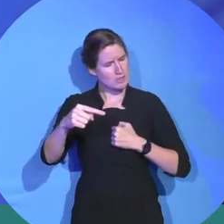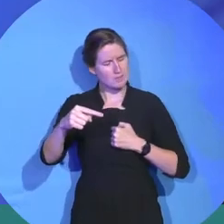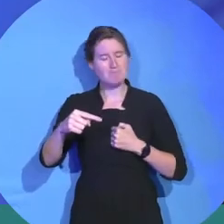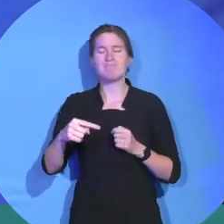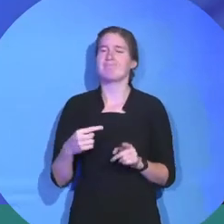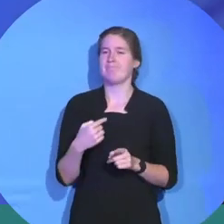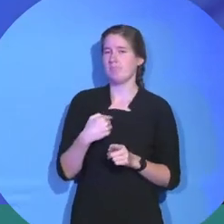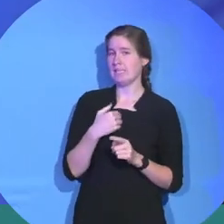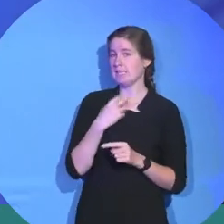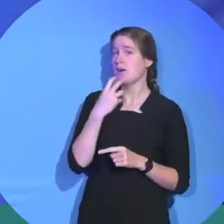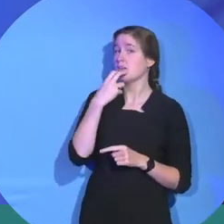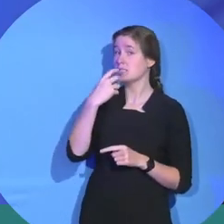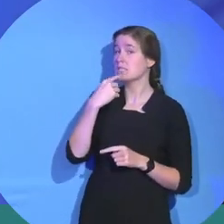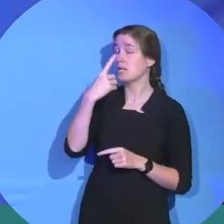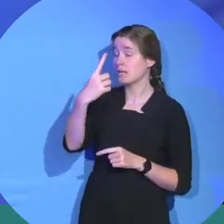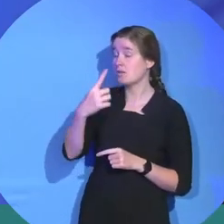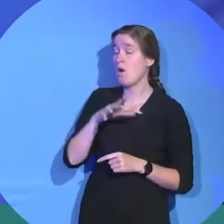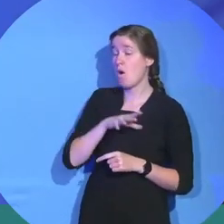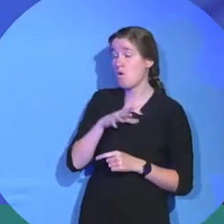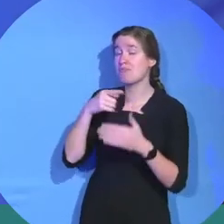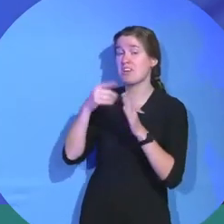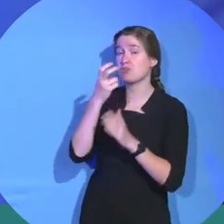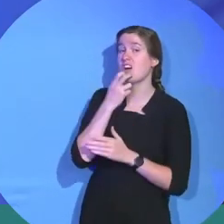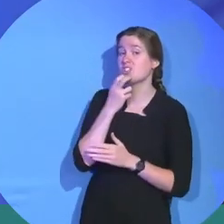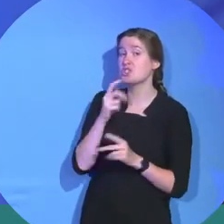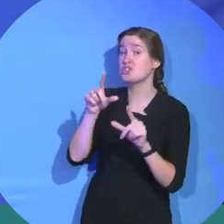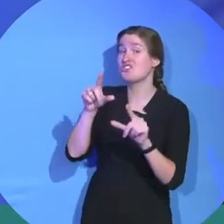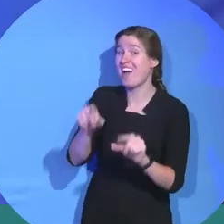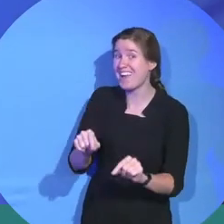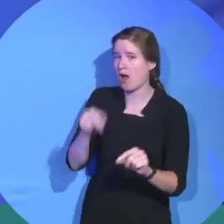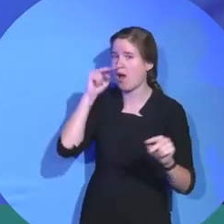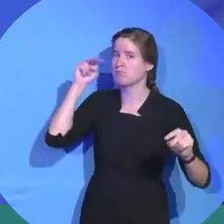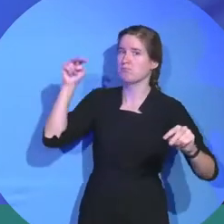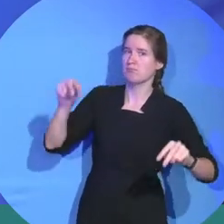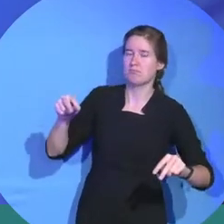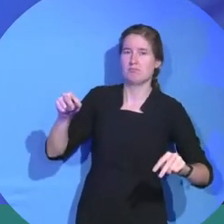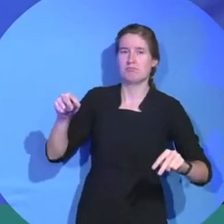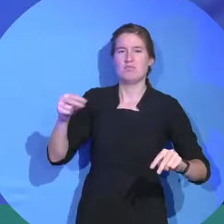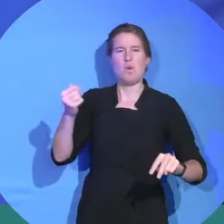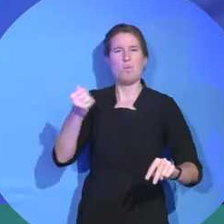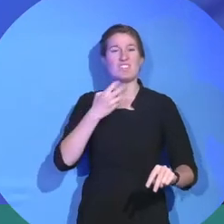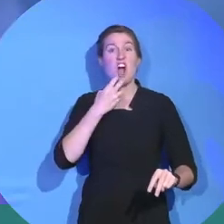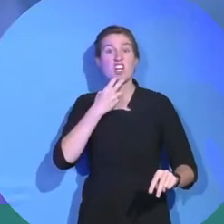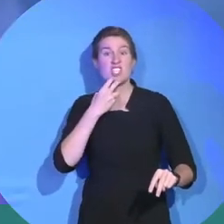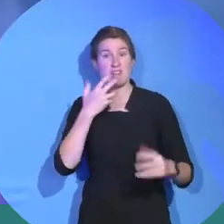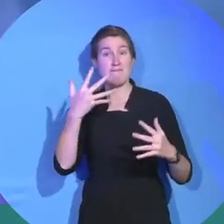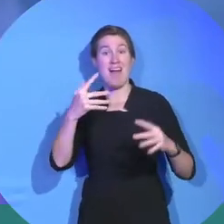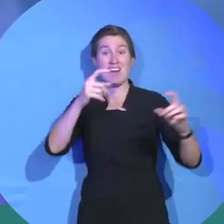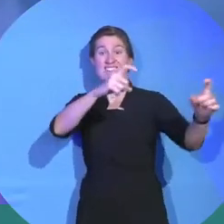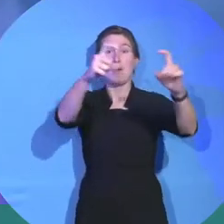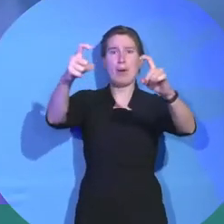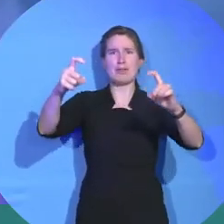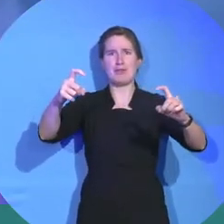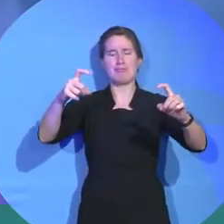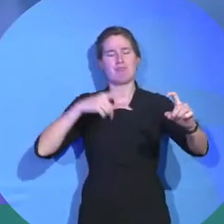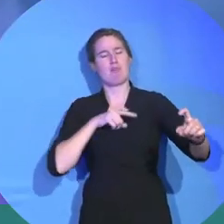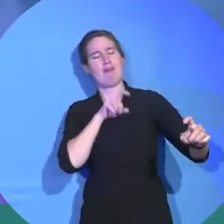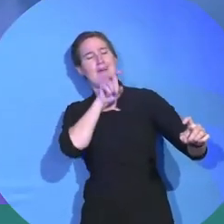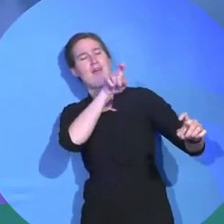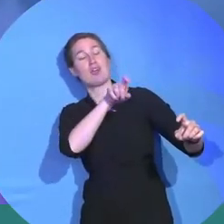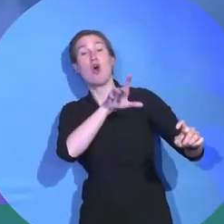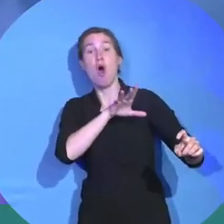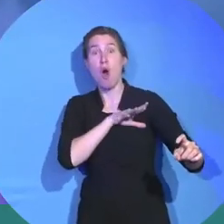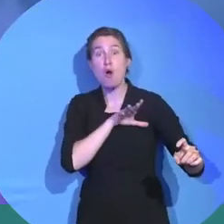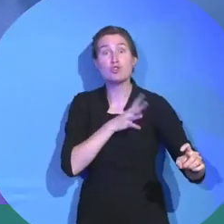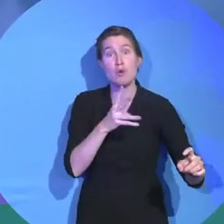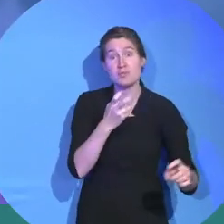ook bij de arts. Mm-hmm. Want als ik kijk hoe artsen zoal reageren op dit soort debatten, en het valt me op dat ook artsen die heel